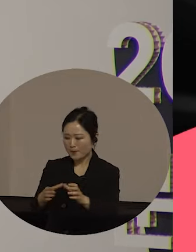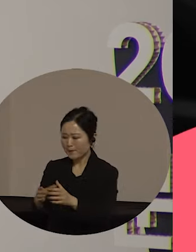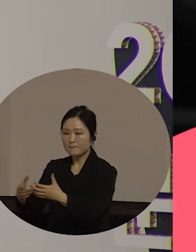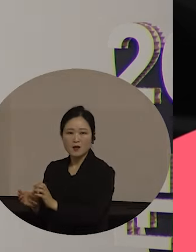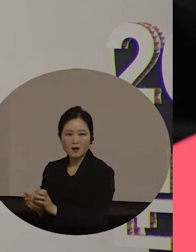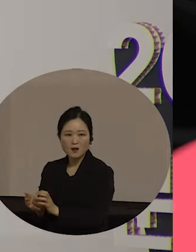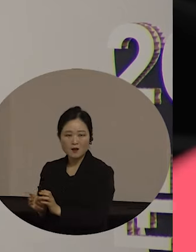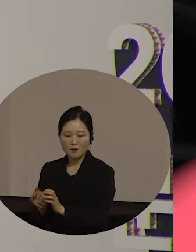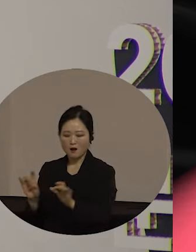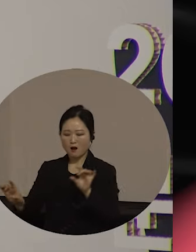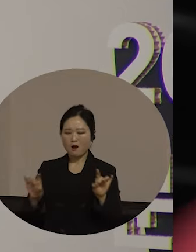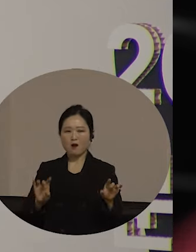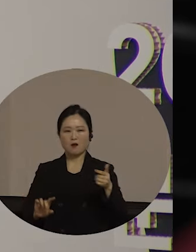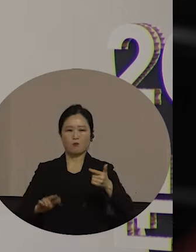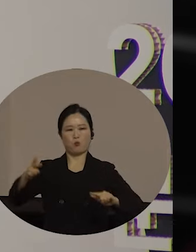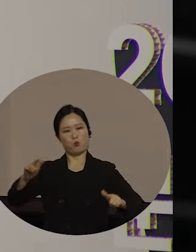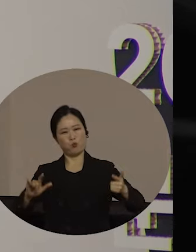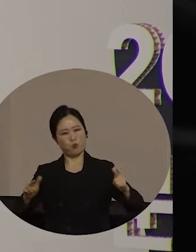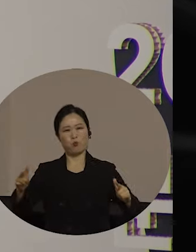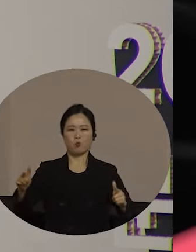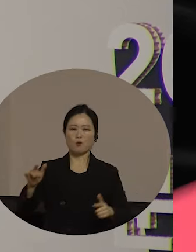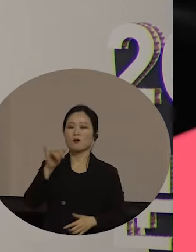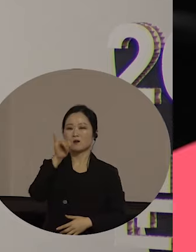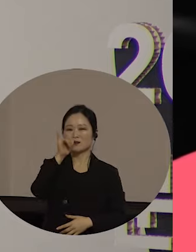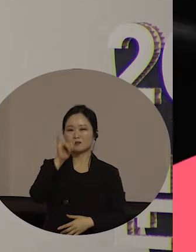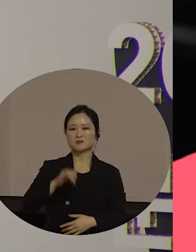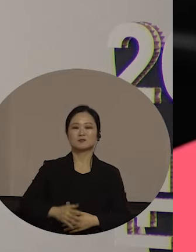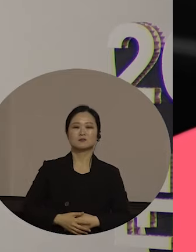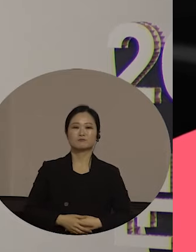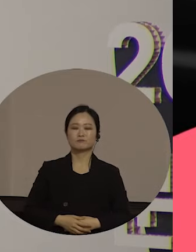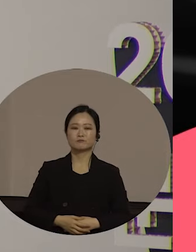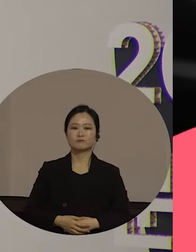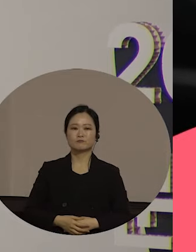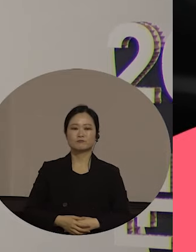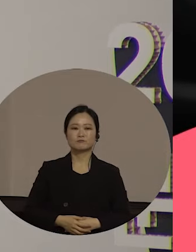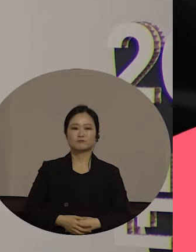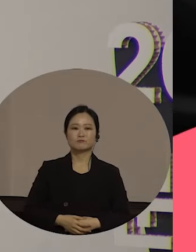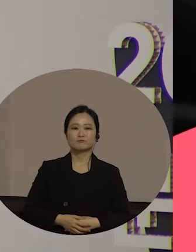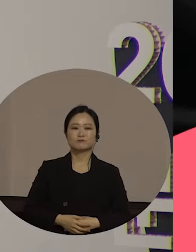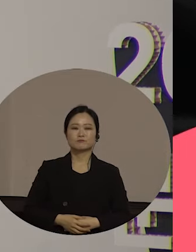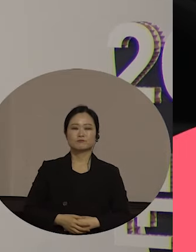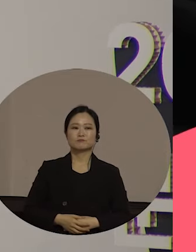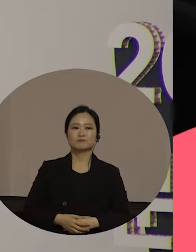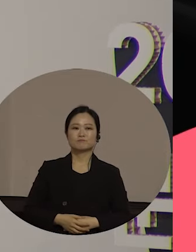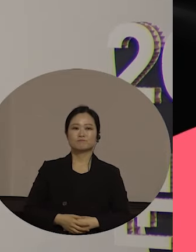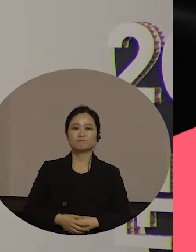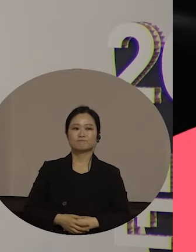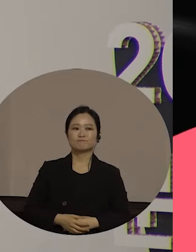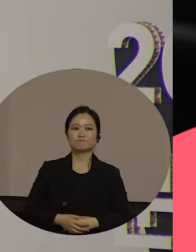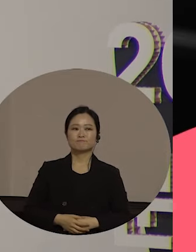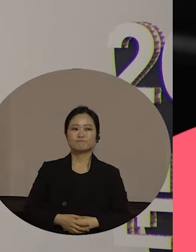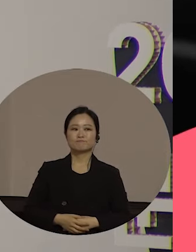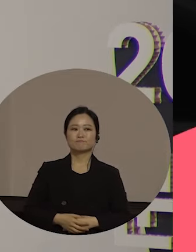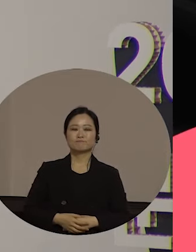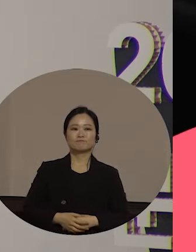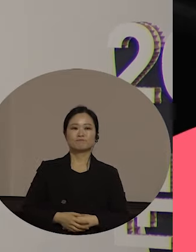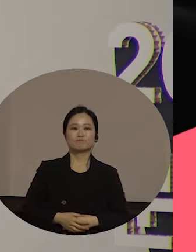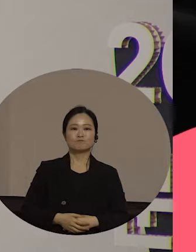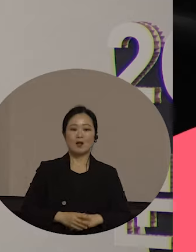또 이렇게 굉장히 다른 네트워크와 그리고 다른 교육이나 이런 부분이 같이 돼 있다, 이런 부분으로 두 양쪽이 좀 굉장히